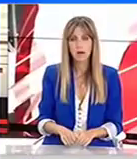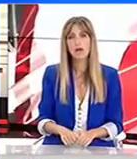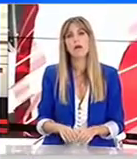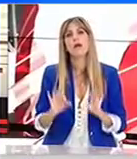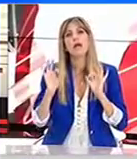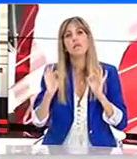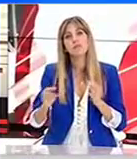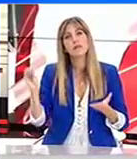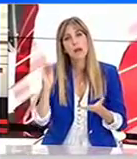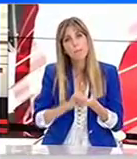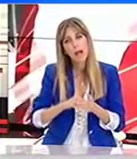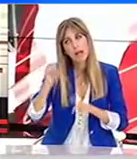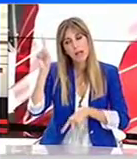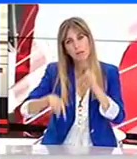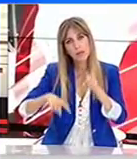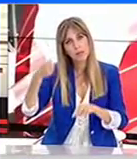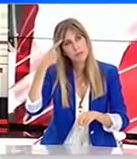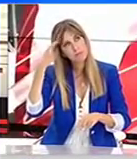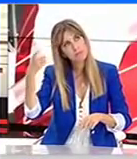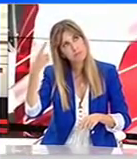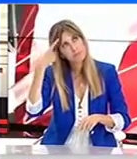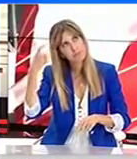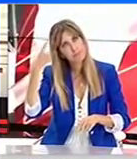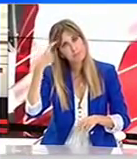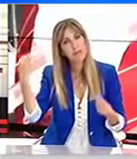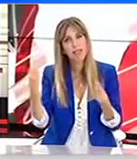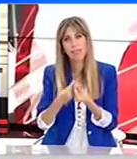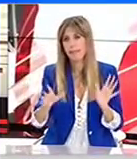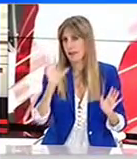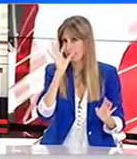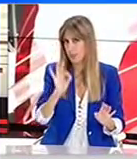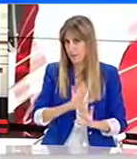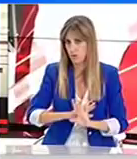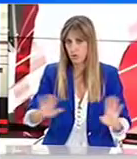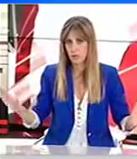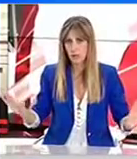πραγματικότητα. Μέσα στο πλαίσιο της συνεννόησης και της συμφωνίας, για παράδειγμα, είναι